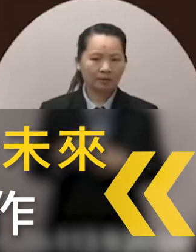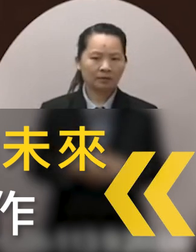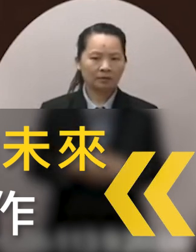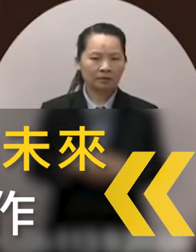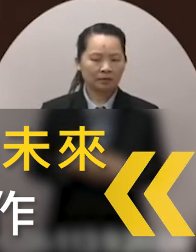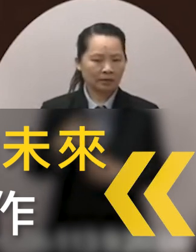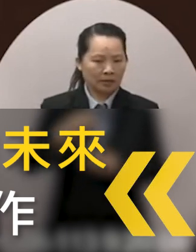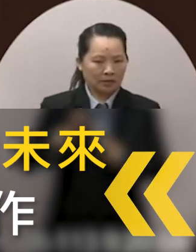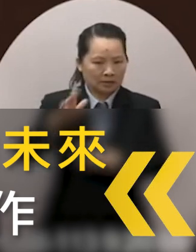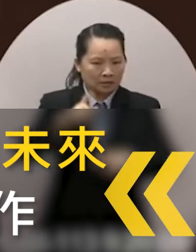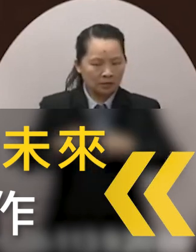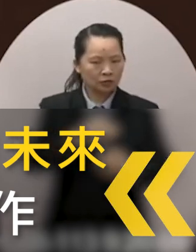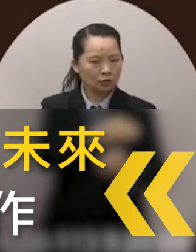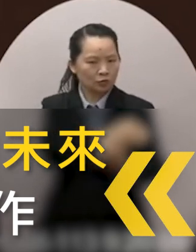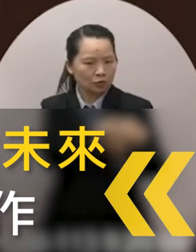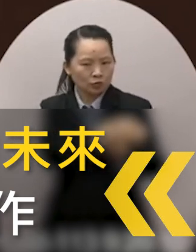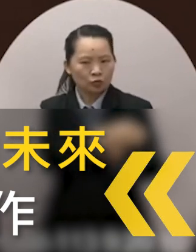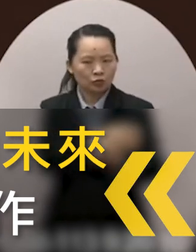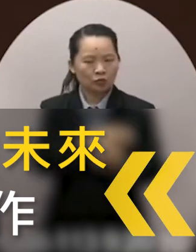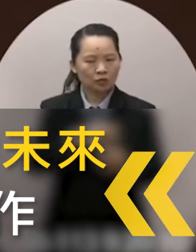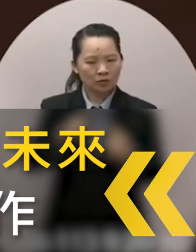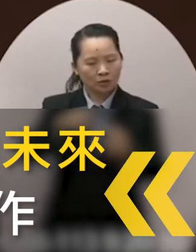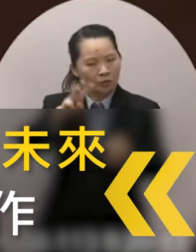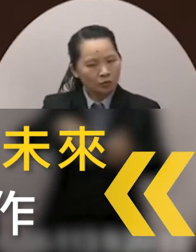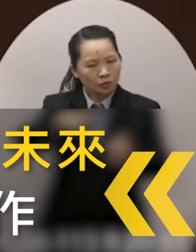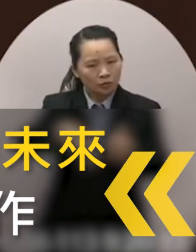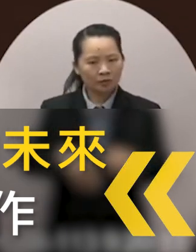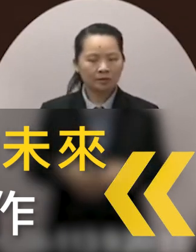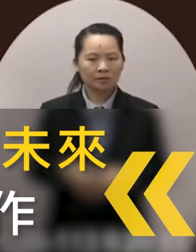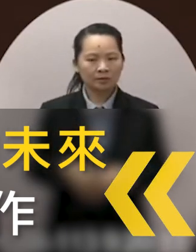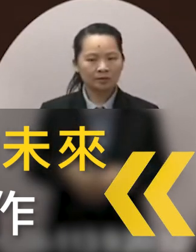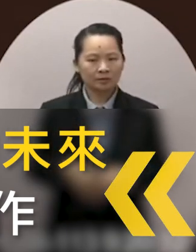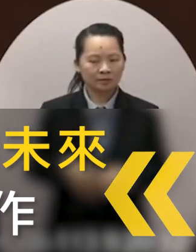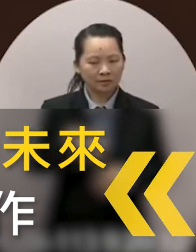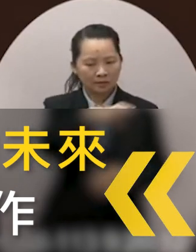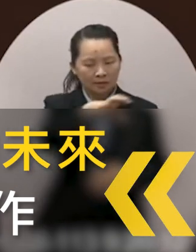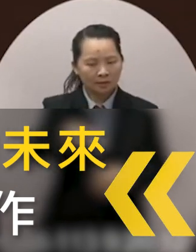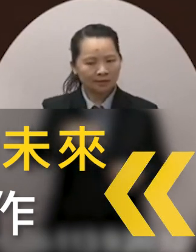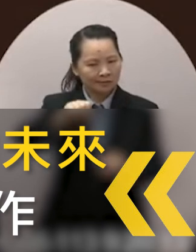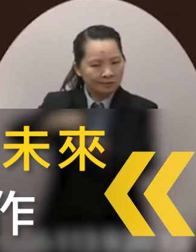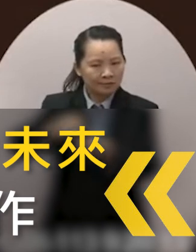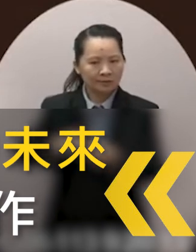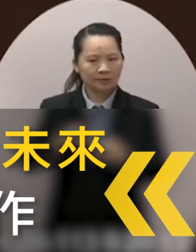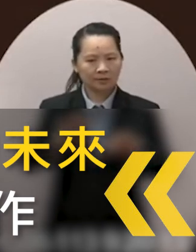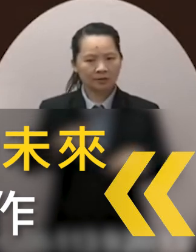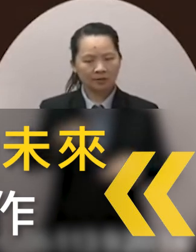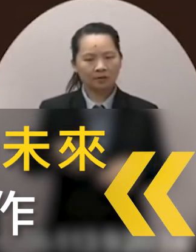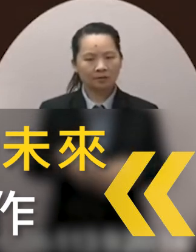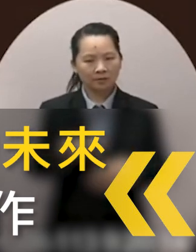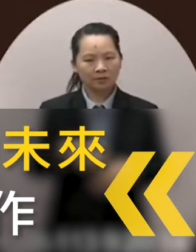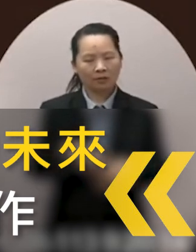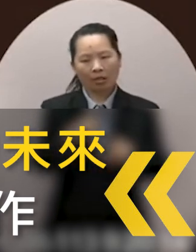政策，也非常努力地加紧训练人才、兵舍、训练场地，但很明显的速